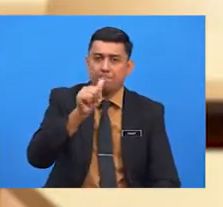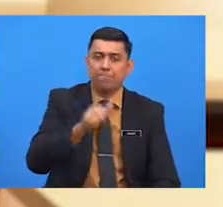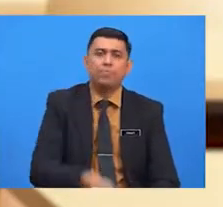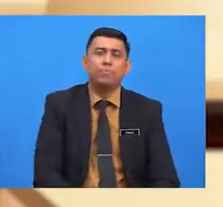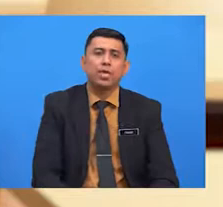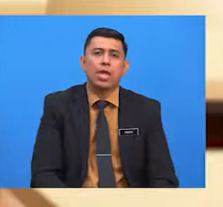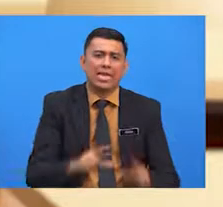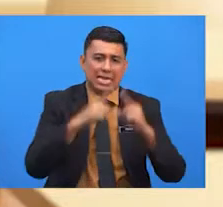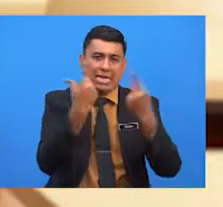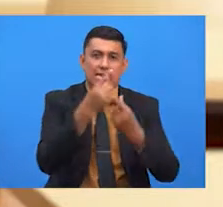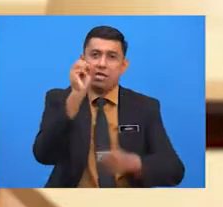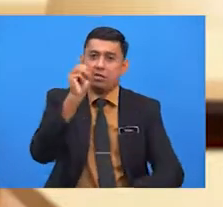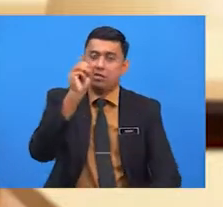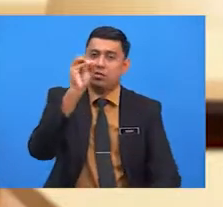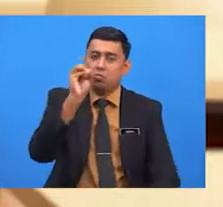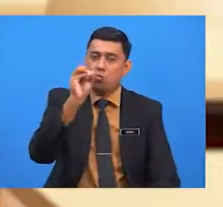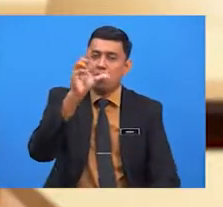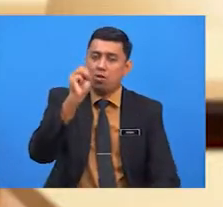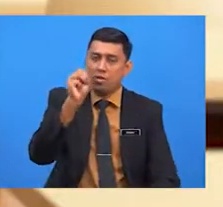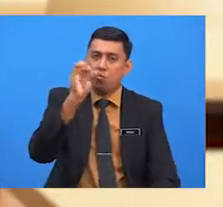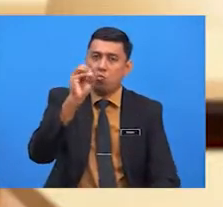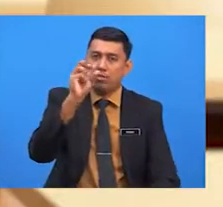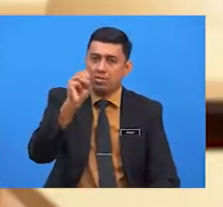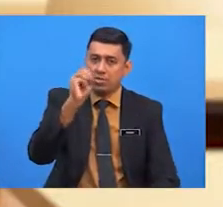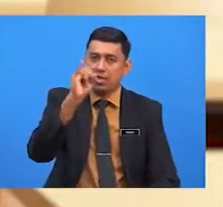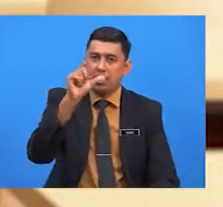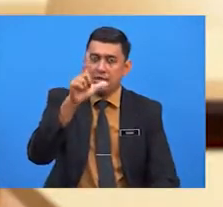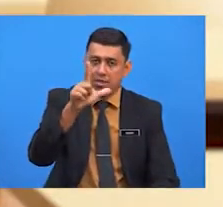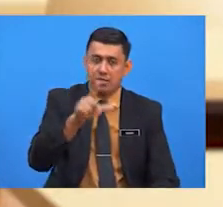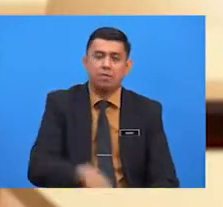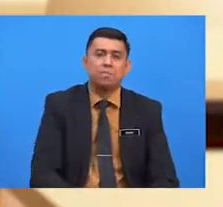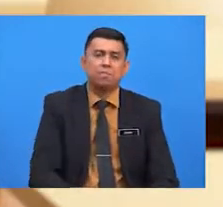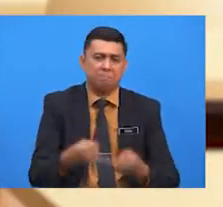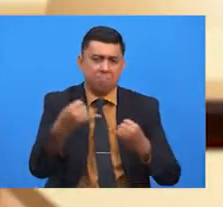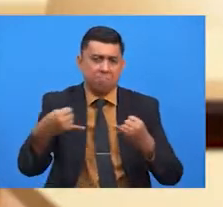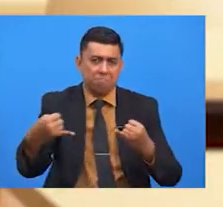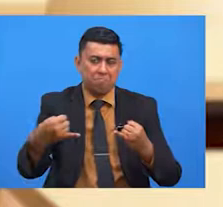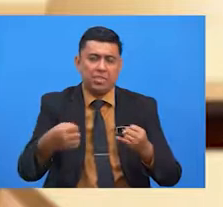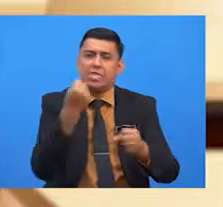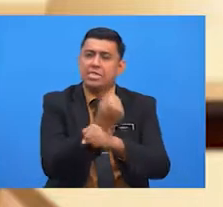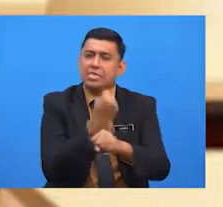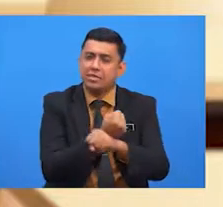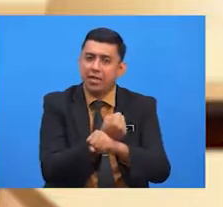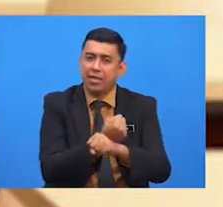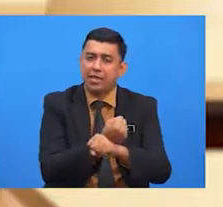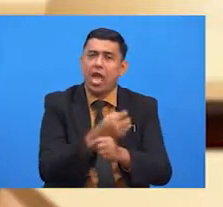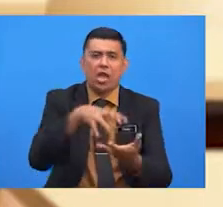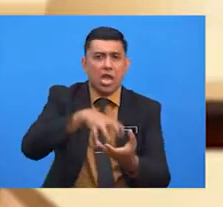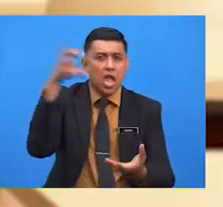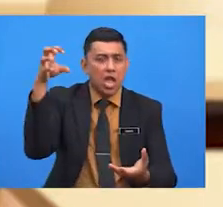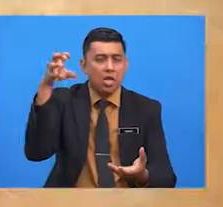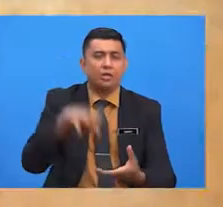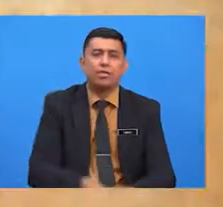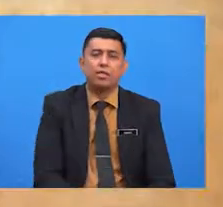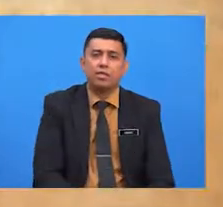sosial. Kelas sosial ini dibentuk mengikut jenis pekerjaan, kekayaan